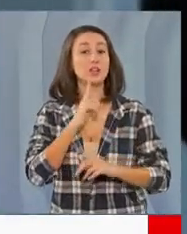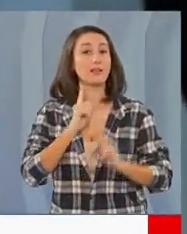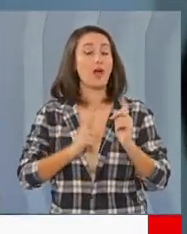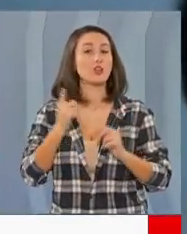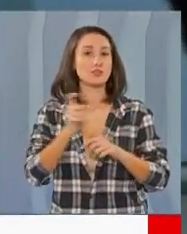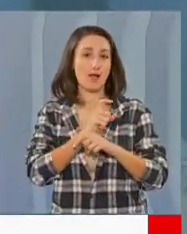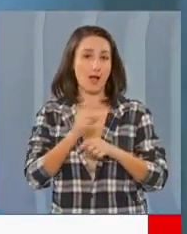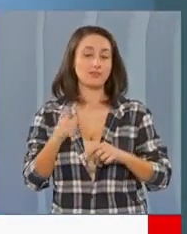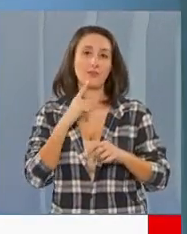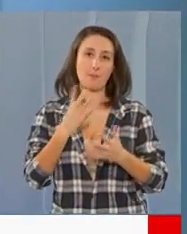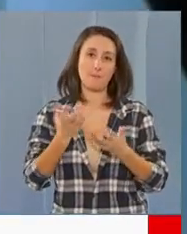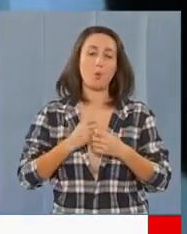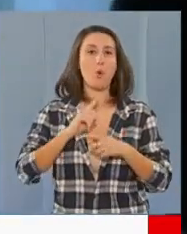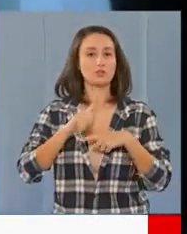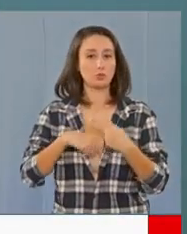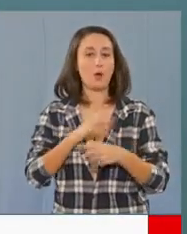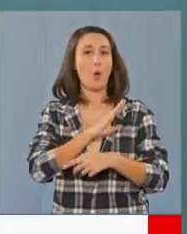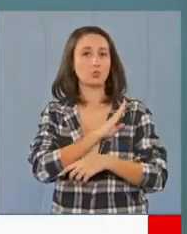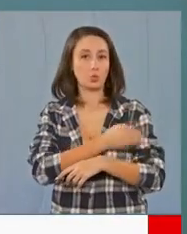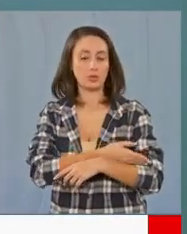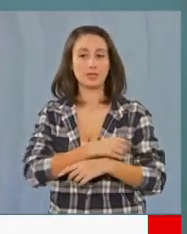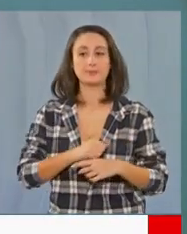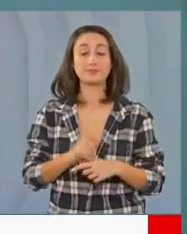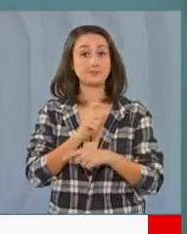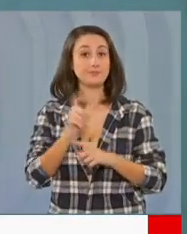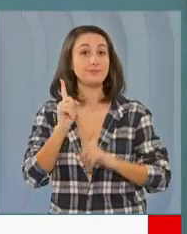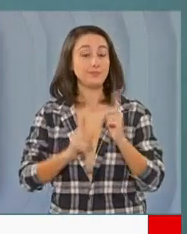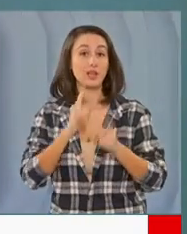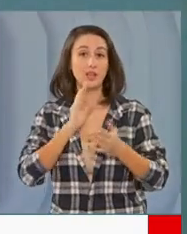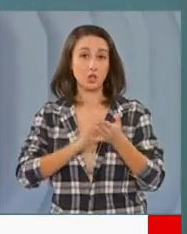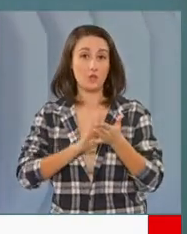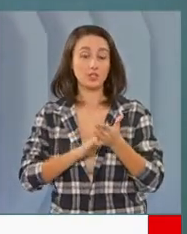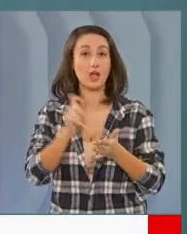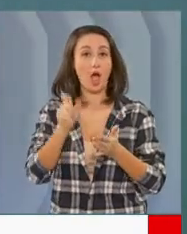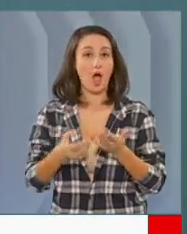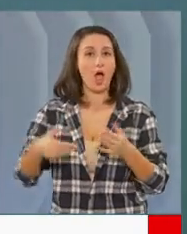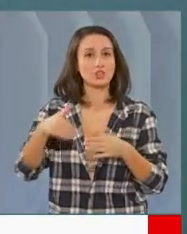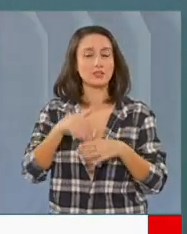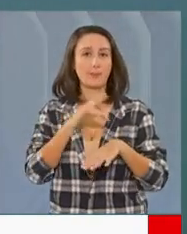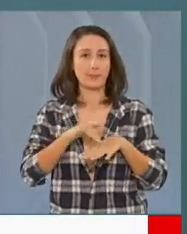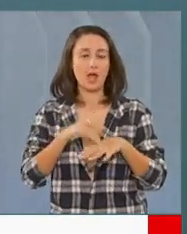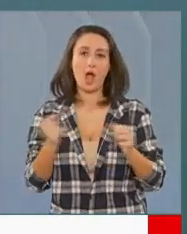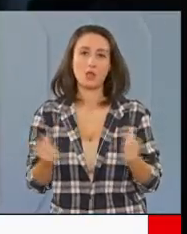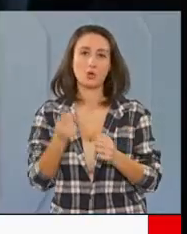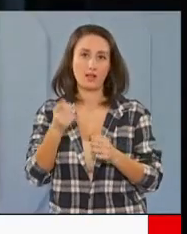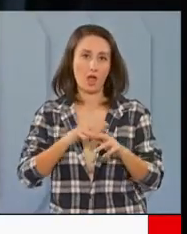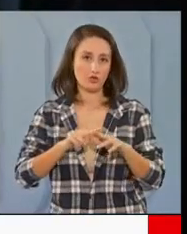dacă acest caz va fi preluat ulterior de autorități. În cazul în care se dovedește că personalul medical a acționat în